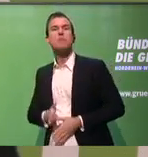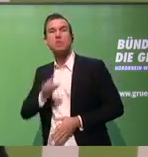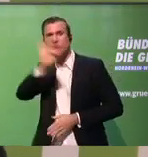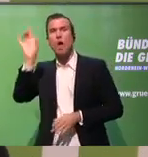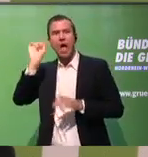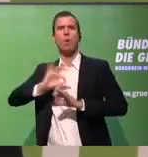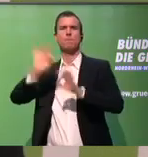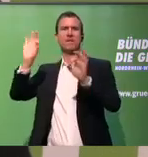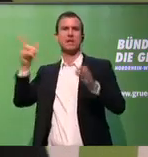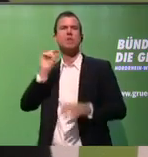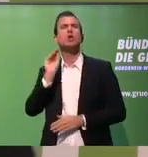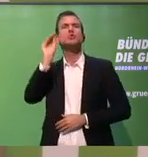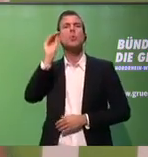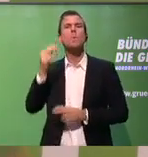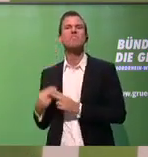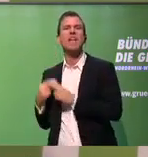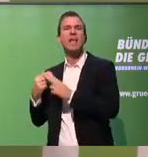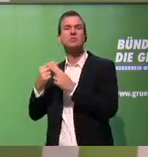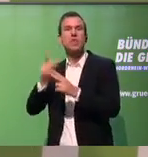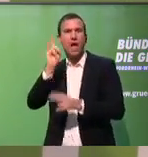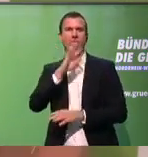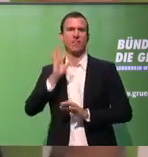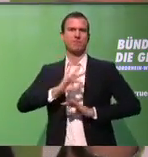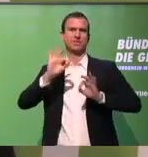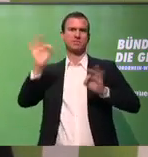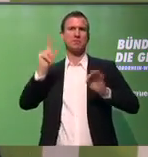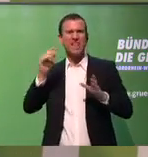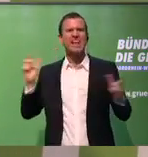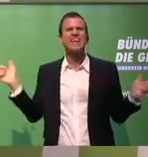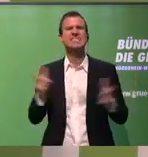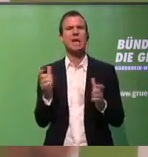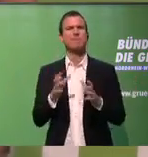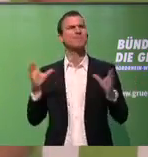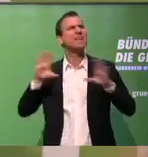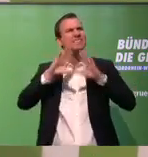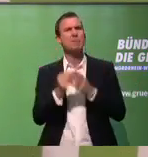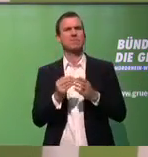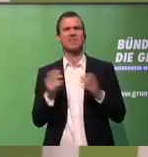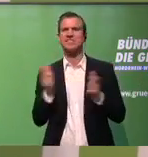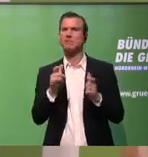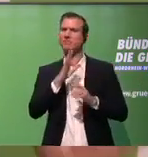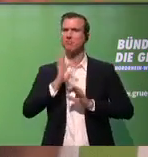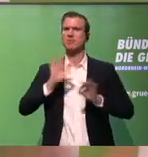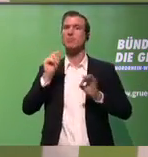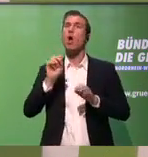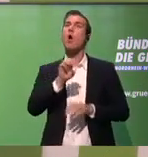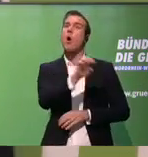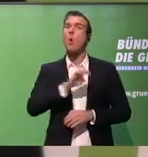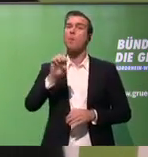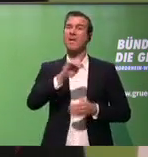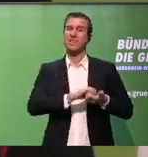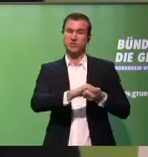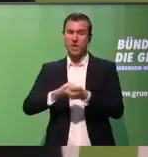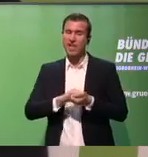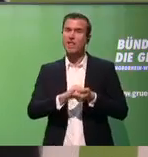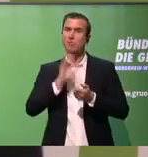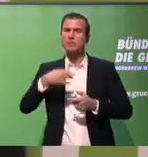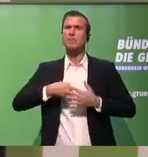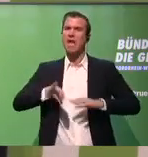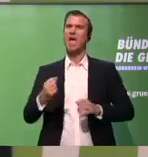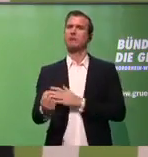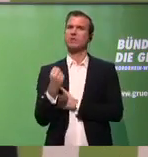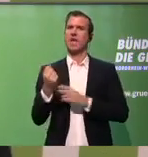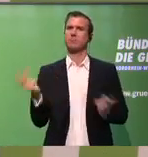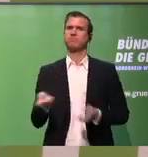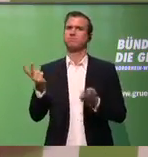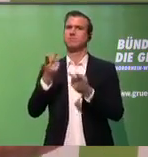für die zukünftige Generation, das hilft der gesamten Gesellschaft. Was also tun? Europäische Solidarität muss gestärkt werden. Wir gucken jetzt, die